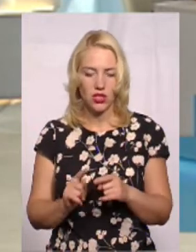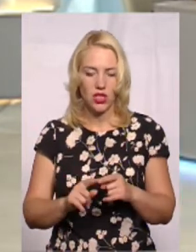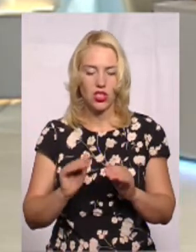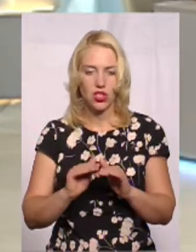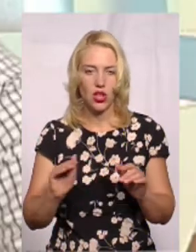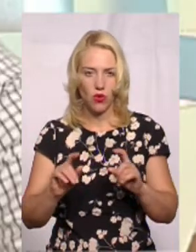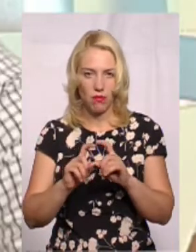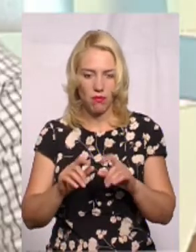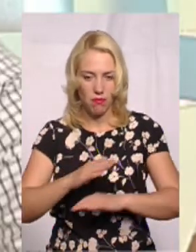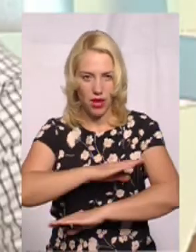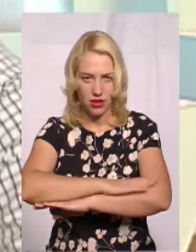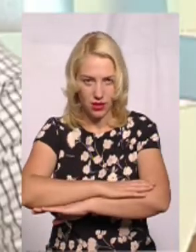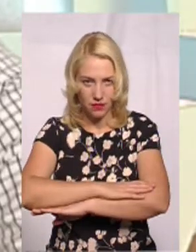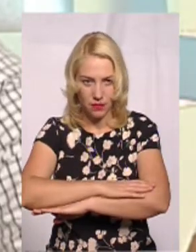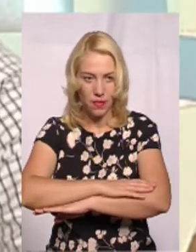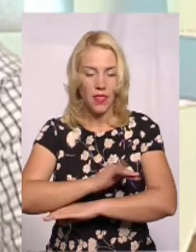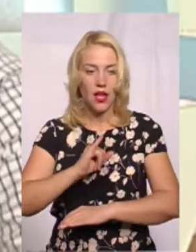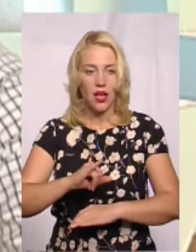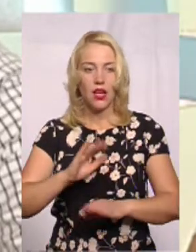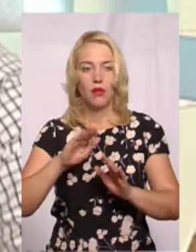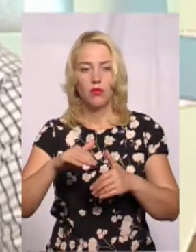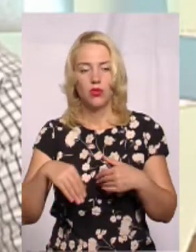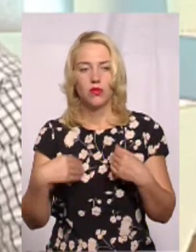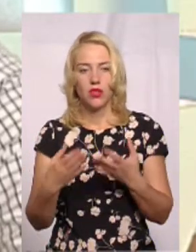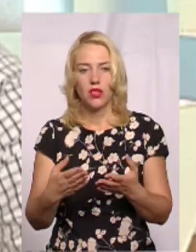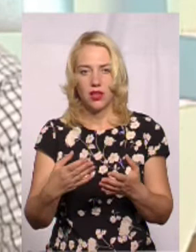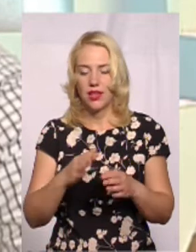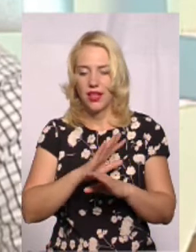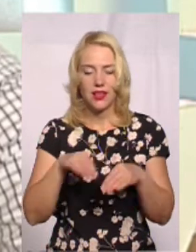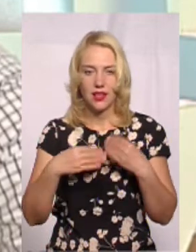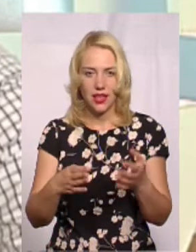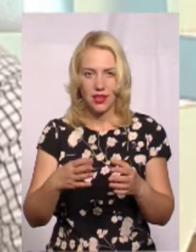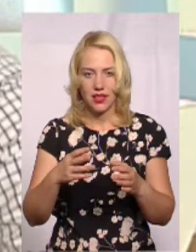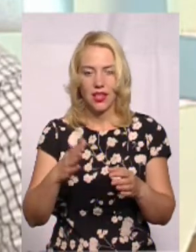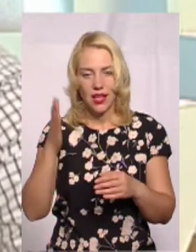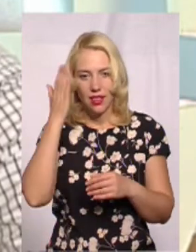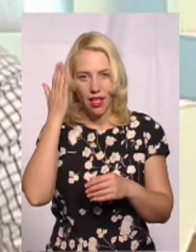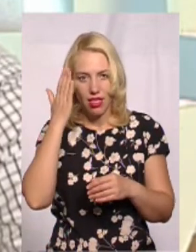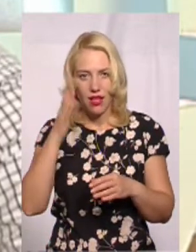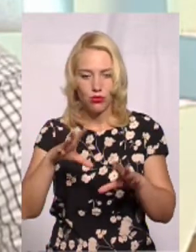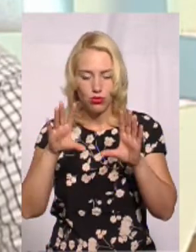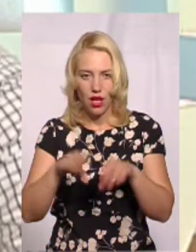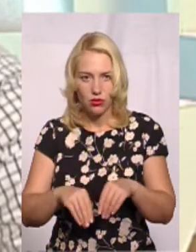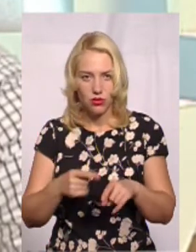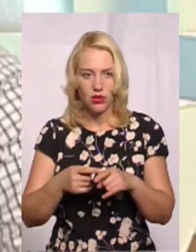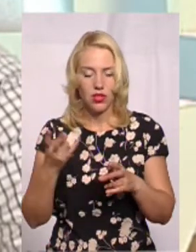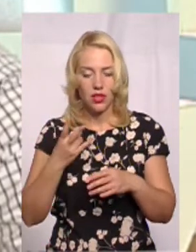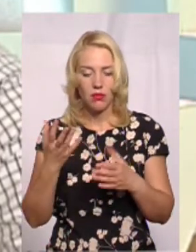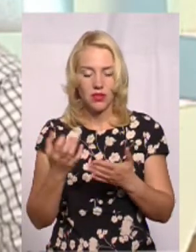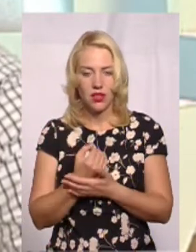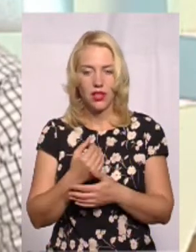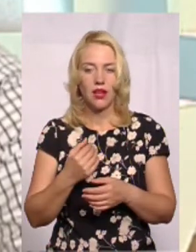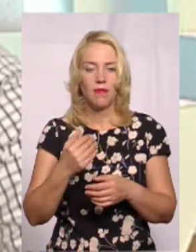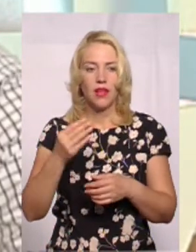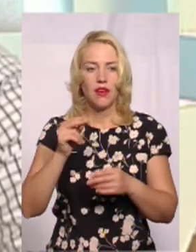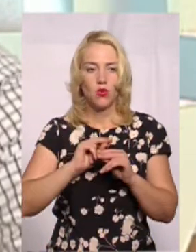шкільної парти. Потім не дати таланту згаснути. Маємо знайти такого педагога, вчителя,